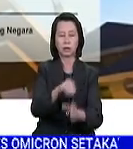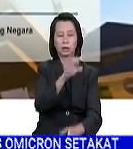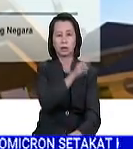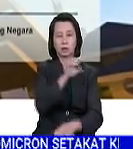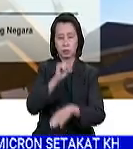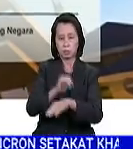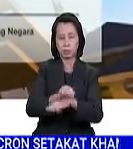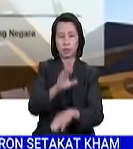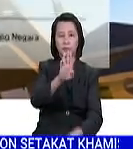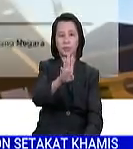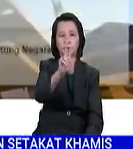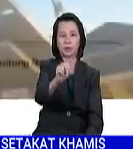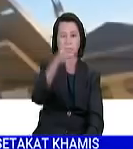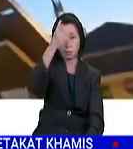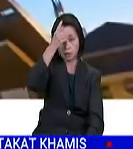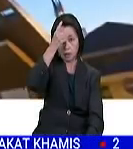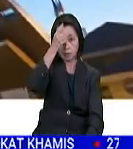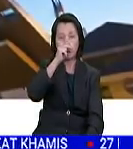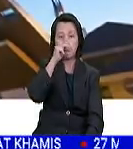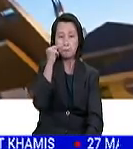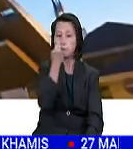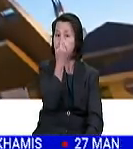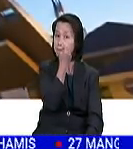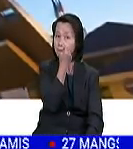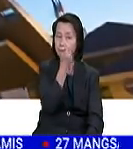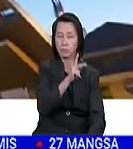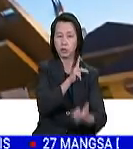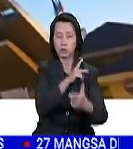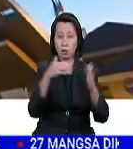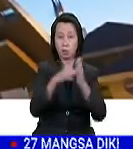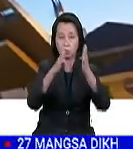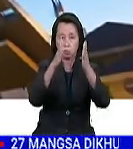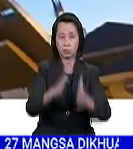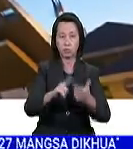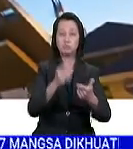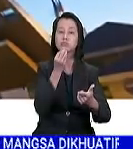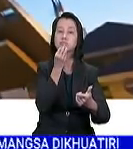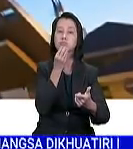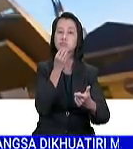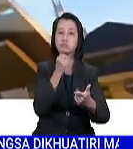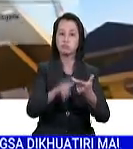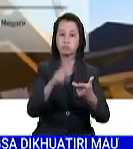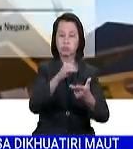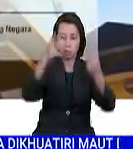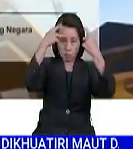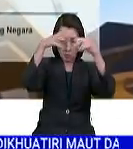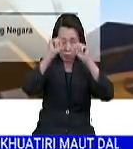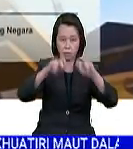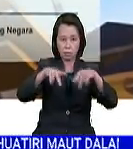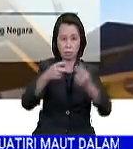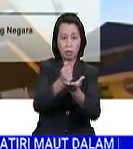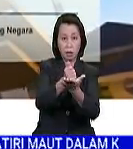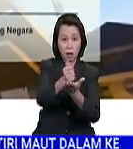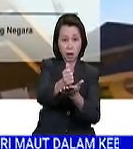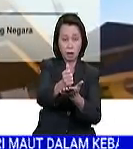penasihat barisan nasional Datuk Seri Najib Tun Razak ketua pembangkang Datuk Seri Anwar Ibrahim dan presiden partai